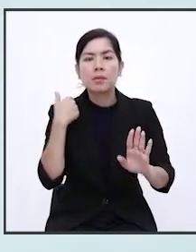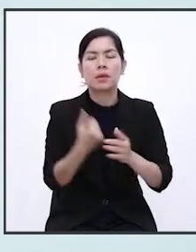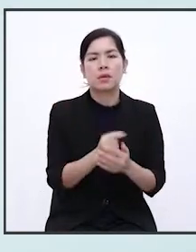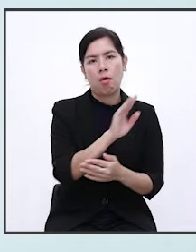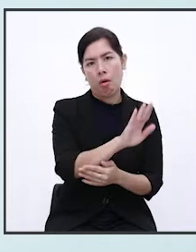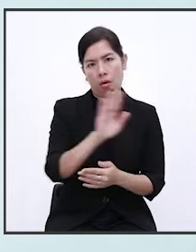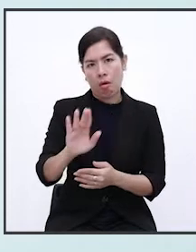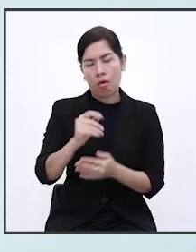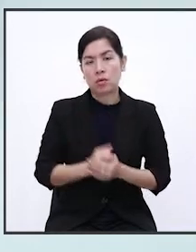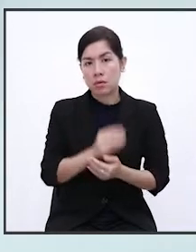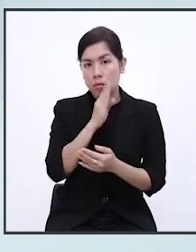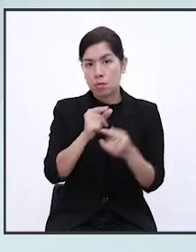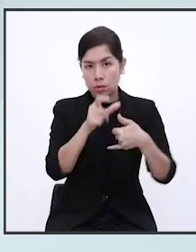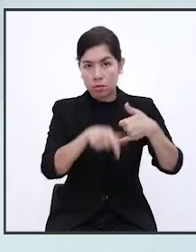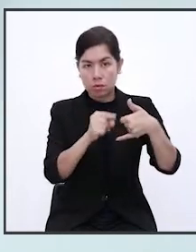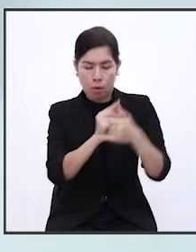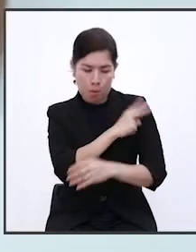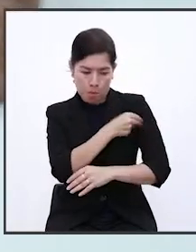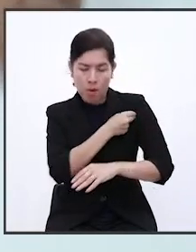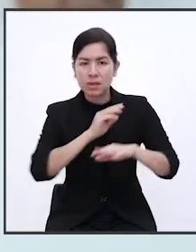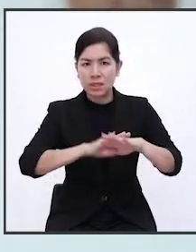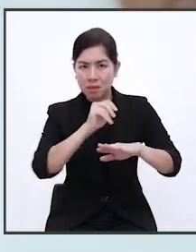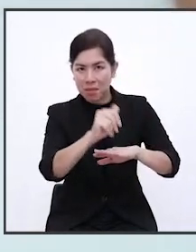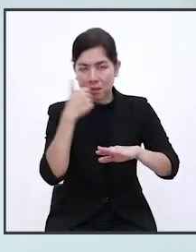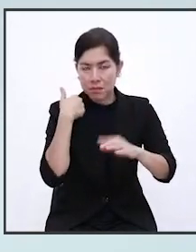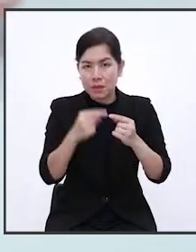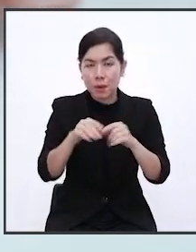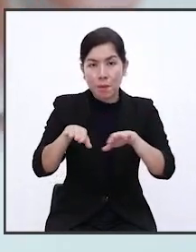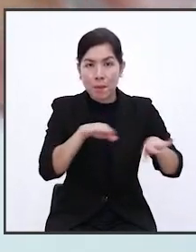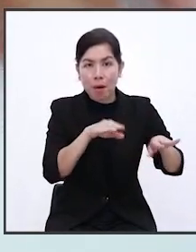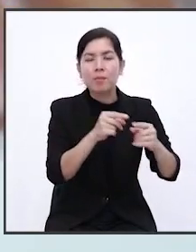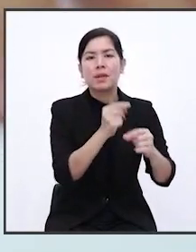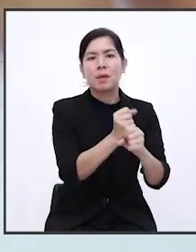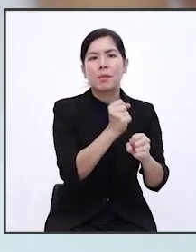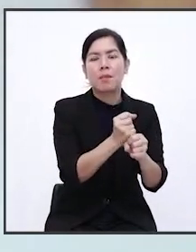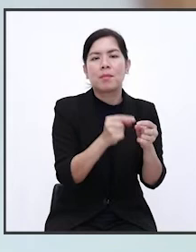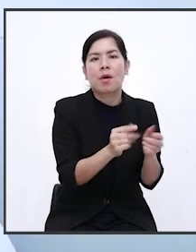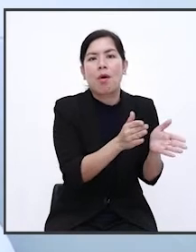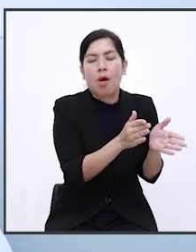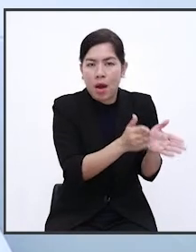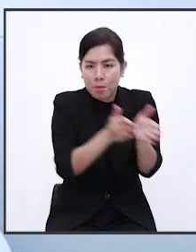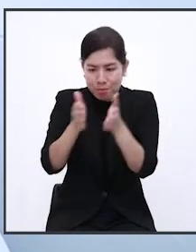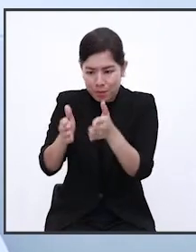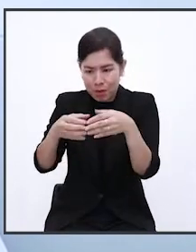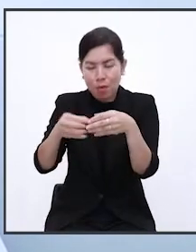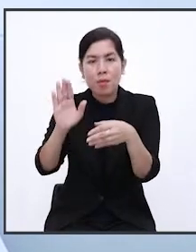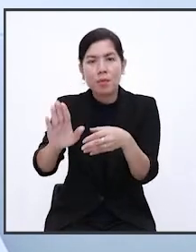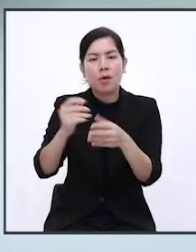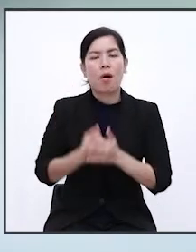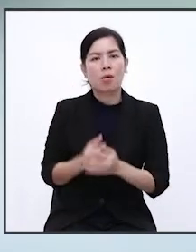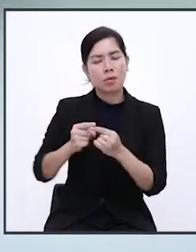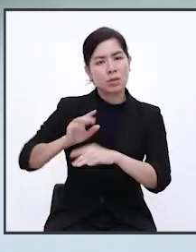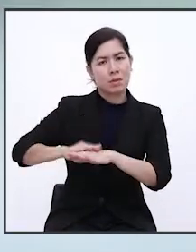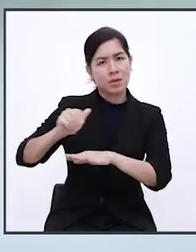ซึ่งถ้าแพทย์พิจารณาแล้วมีข้อบ่งชี้พร้อมที่จะทำแล้วเนี่ยก็จะส่งให้ทีมเวชศาสตร์ฟื้นฟูทำโดยนำโดยนักกายอุปกร